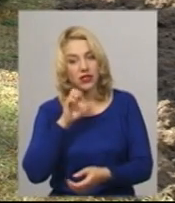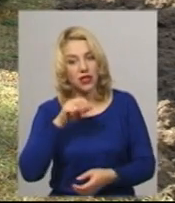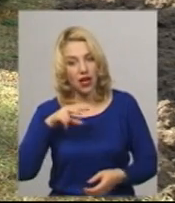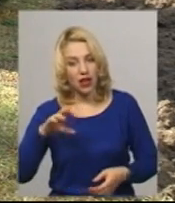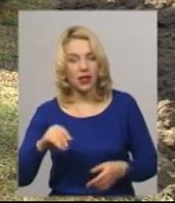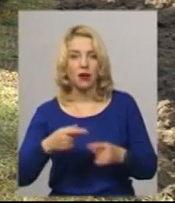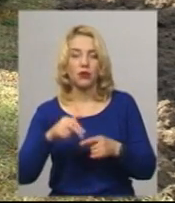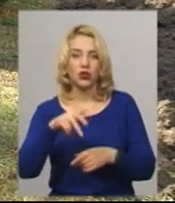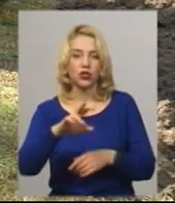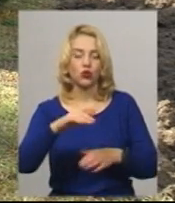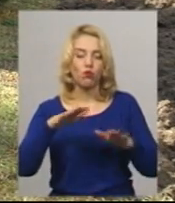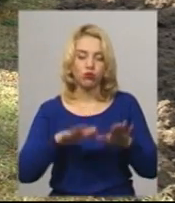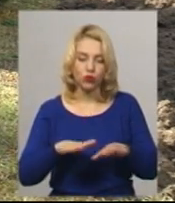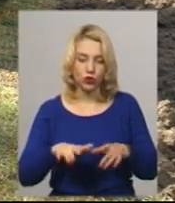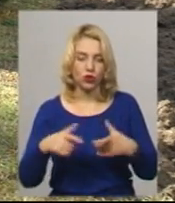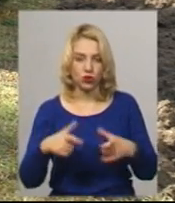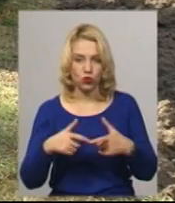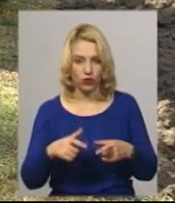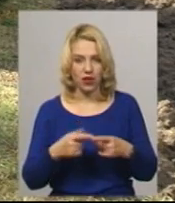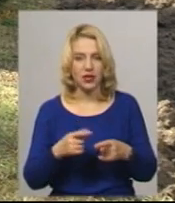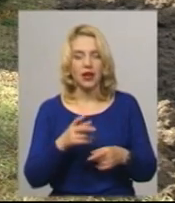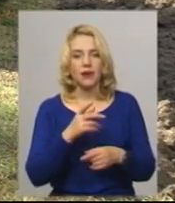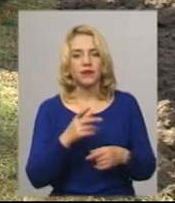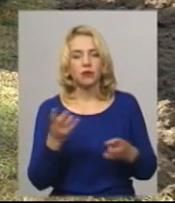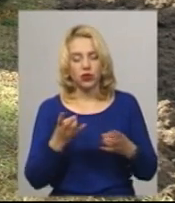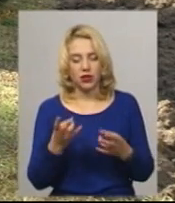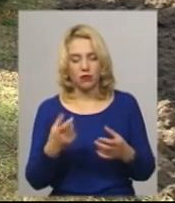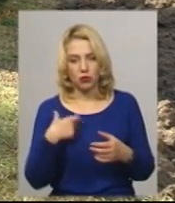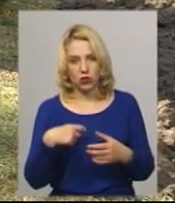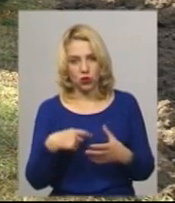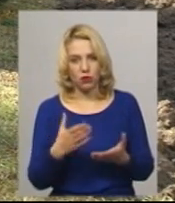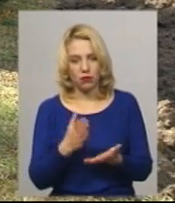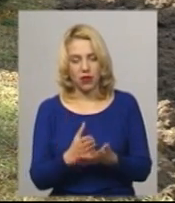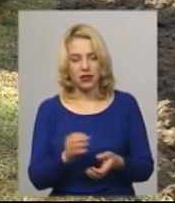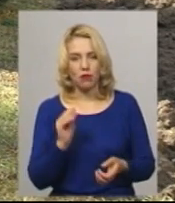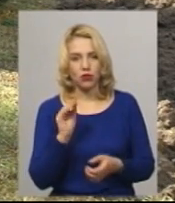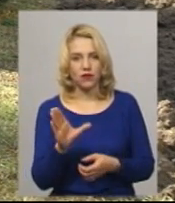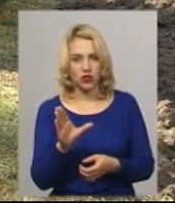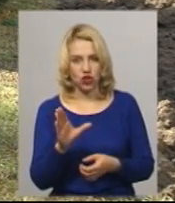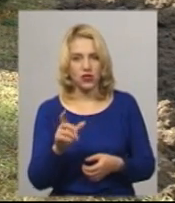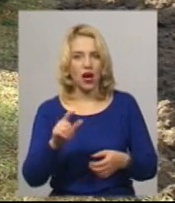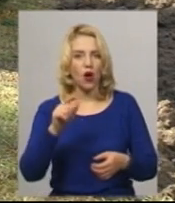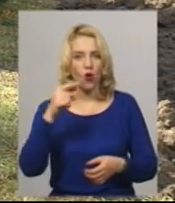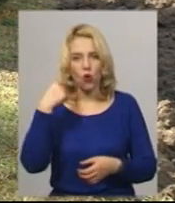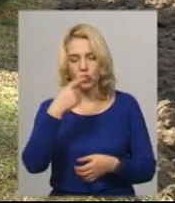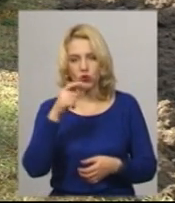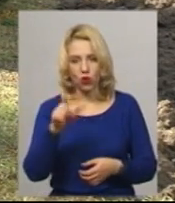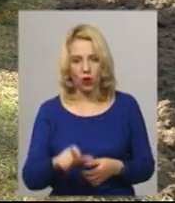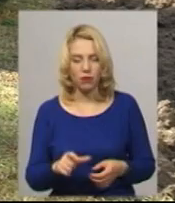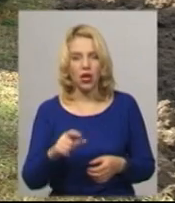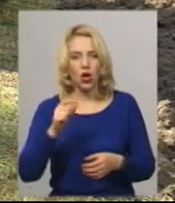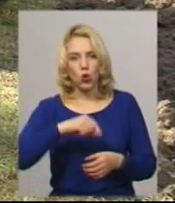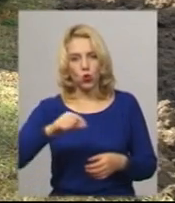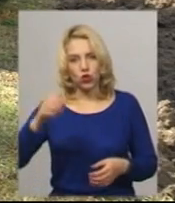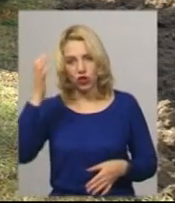прийти до пункту тестування, як і під час основної сесії, потрібно, маючи при собі перш за все посвідчення особи, потрібно мати ручку чорного